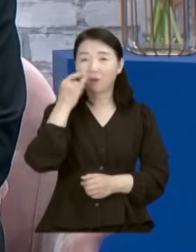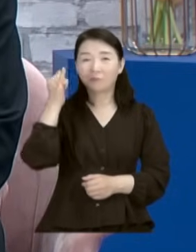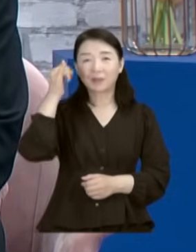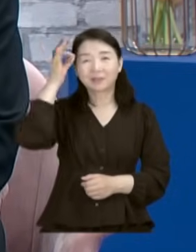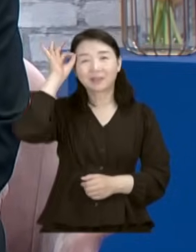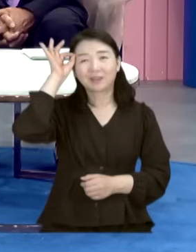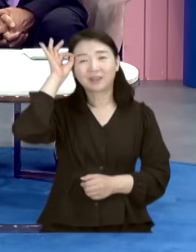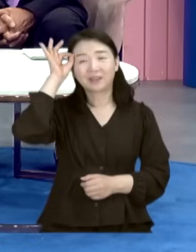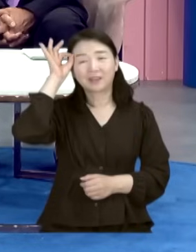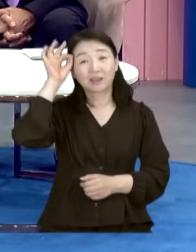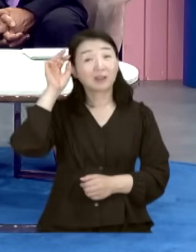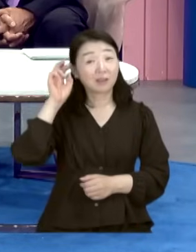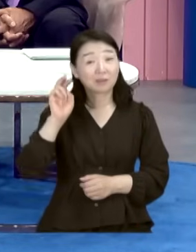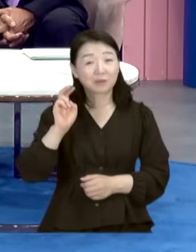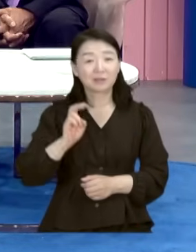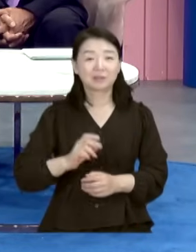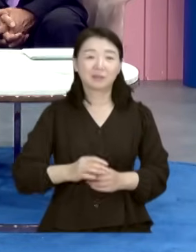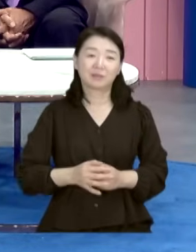생각이